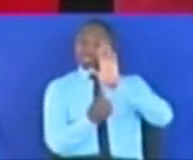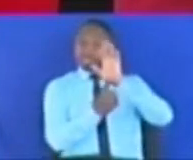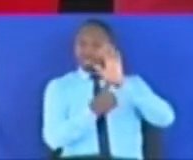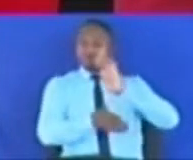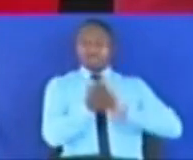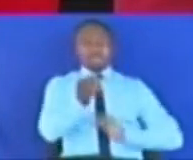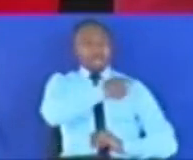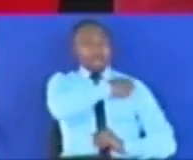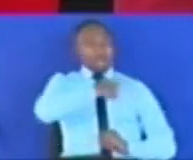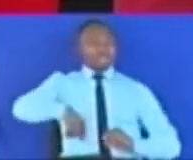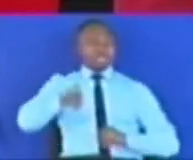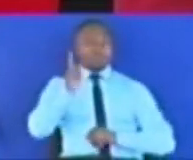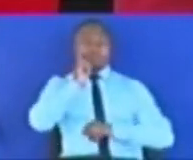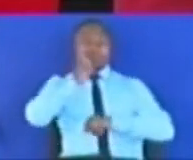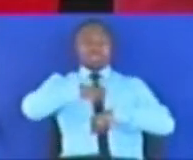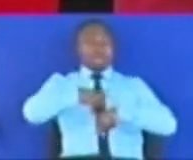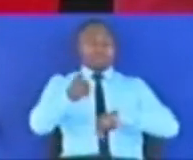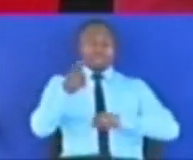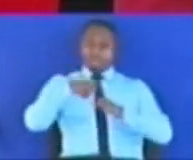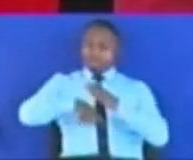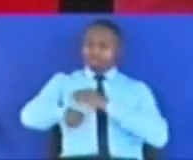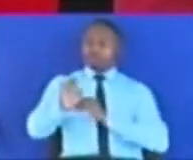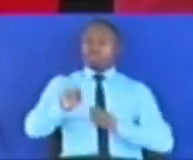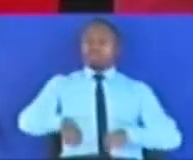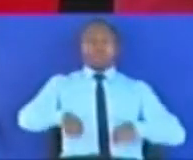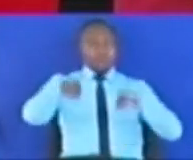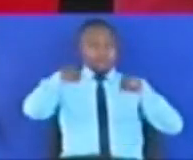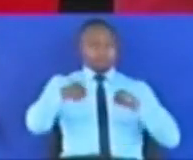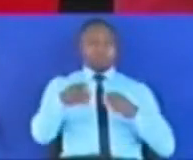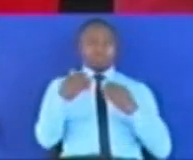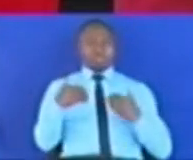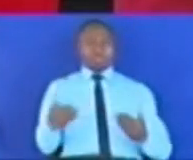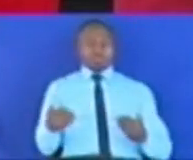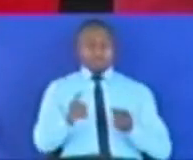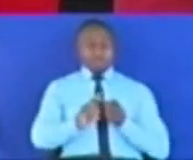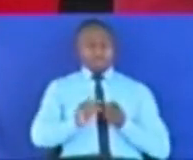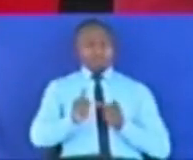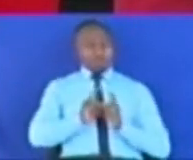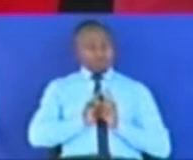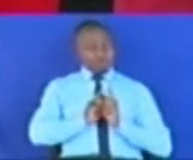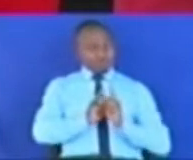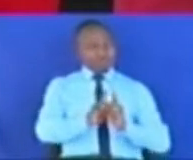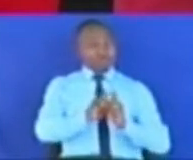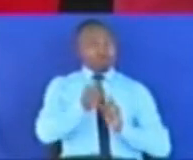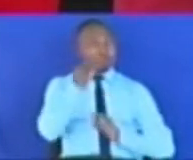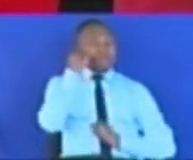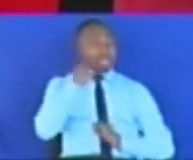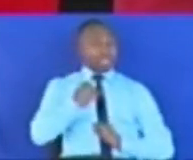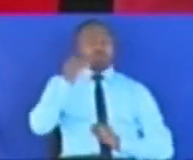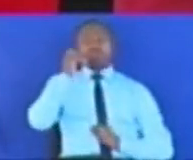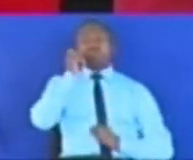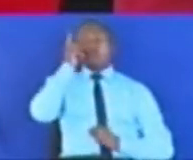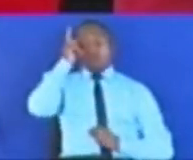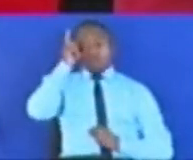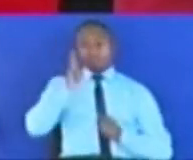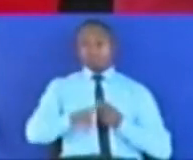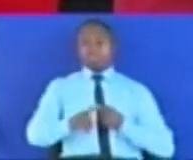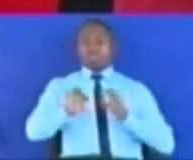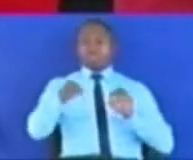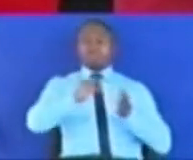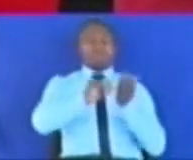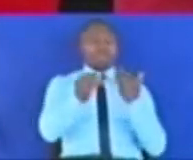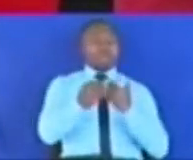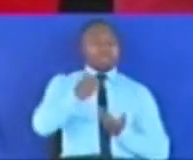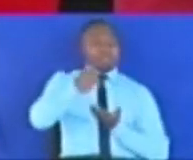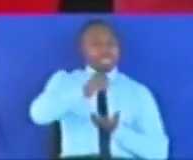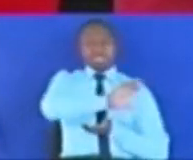Rais Mama Samia Suluhu aingie madarakani, ambapo ukifuatilia kwa umakini utaona namna gani bajeti